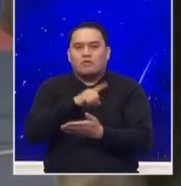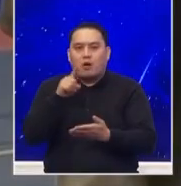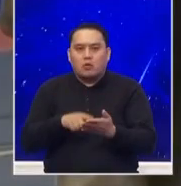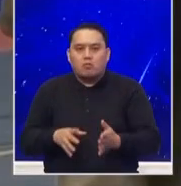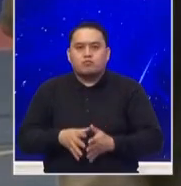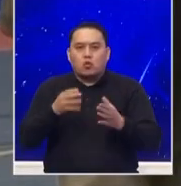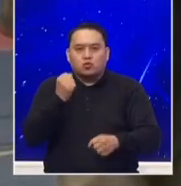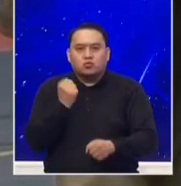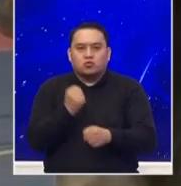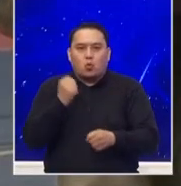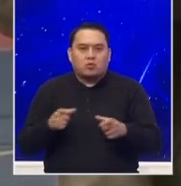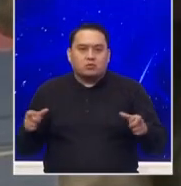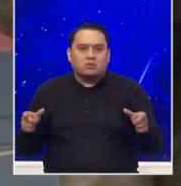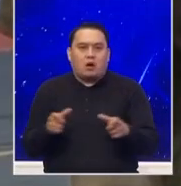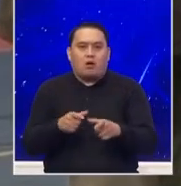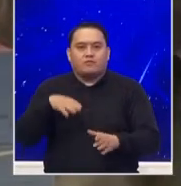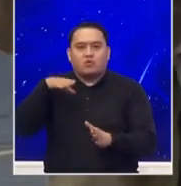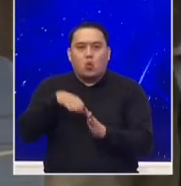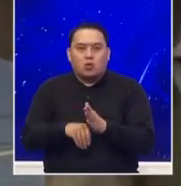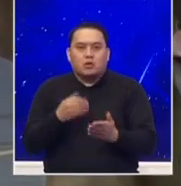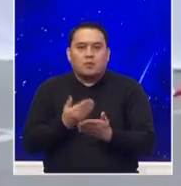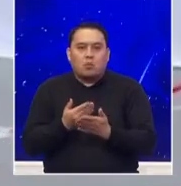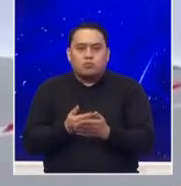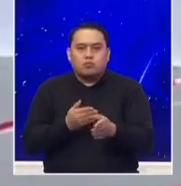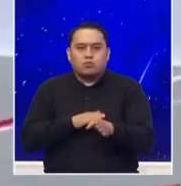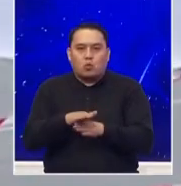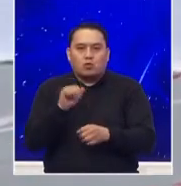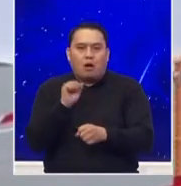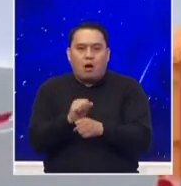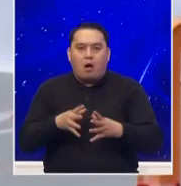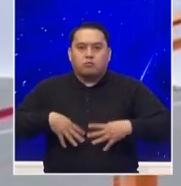еще более сурового мега-локдауна, включающего, например, полную